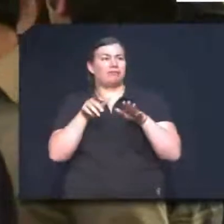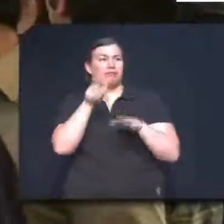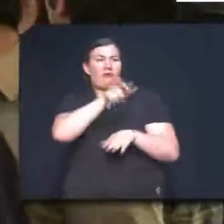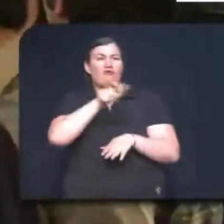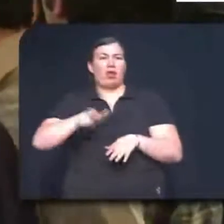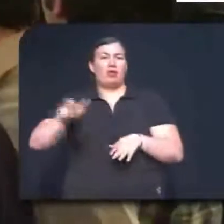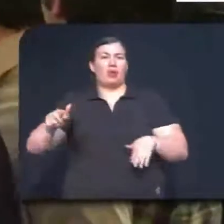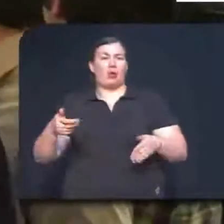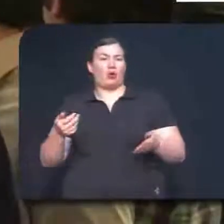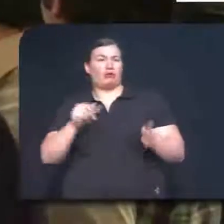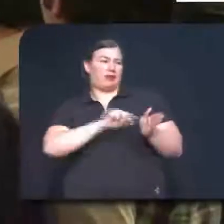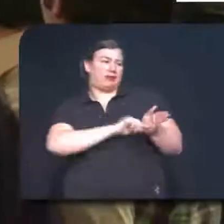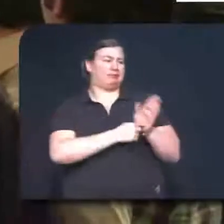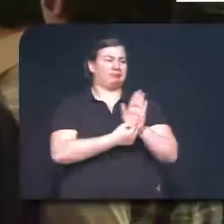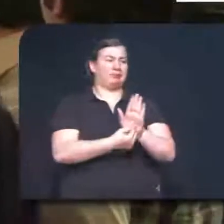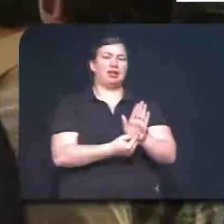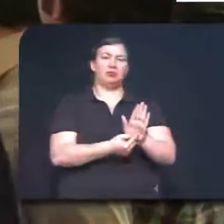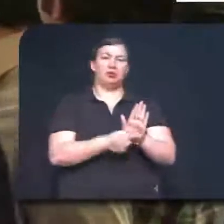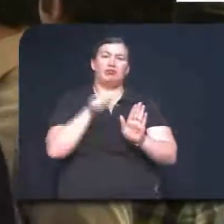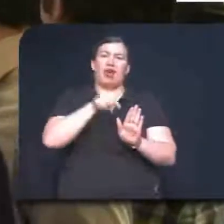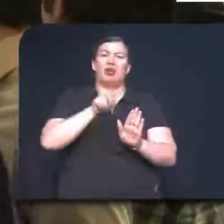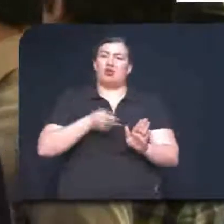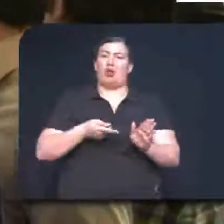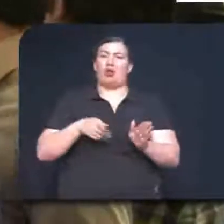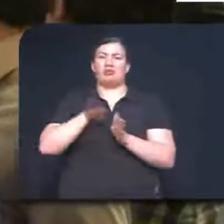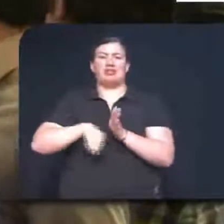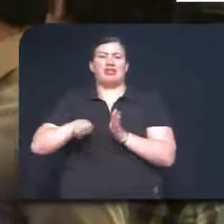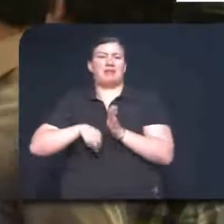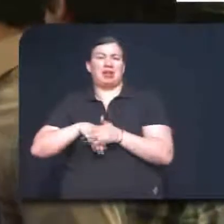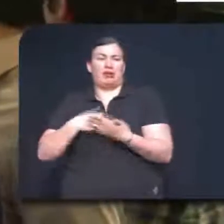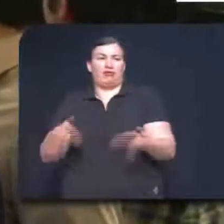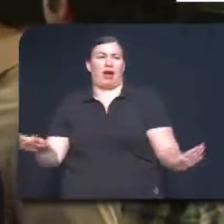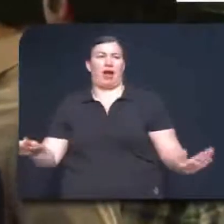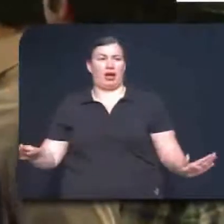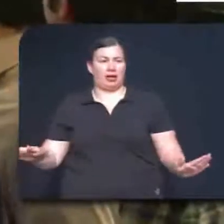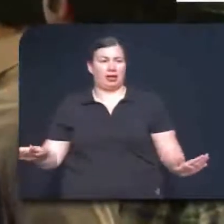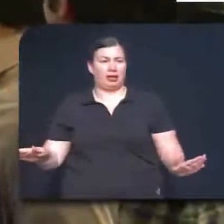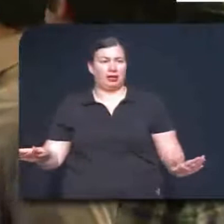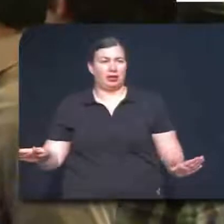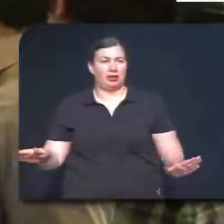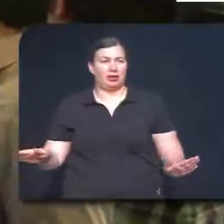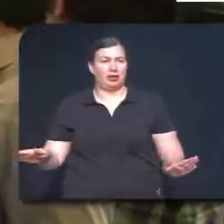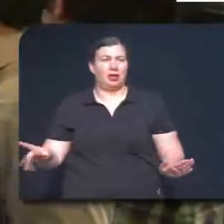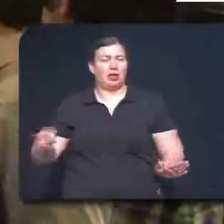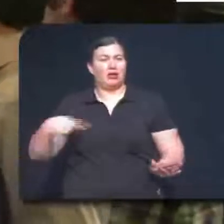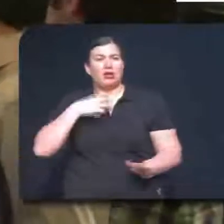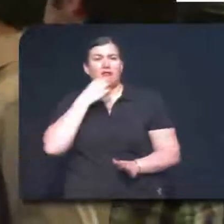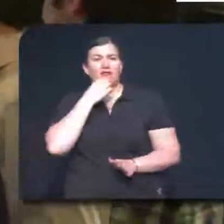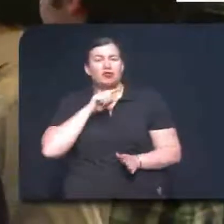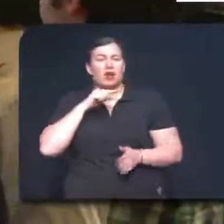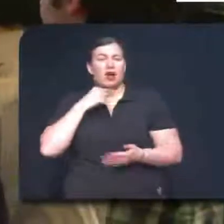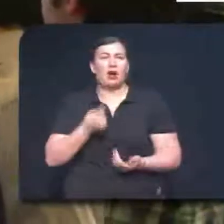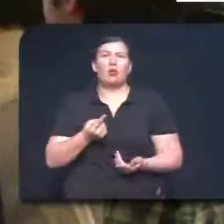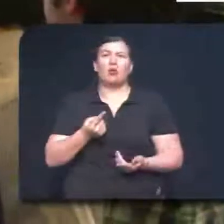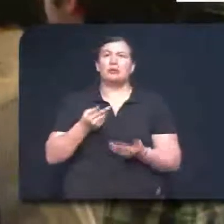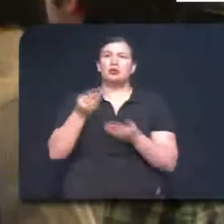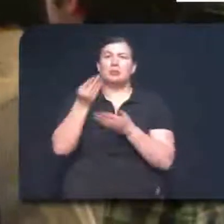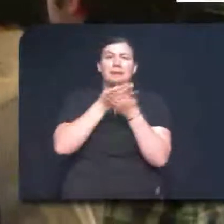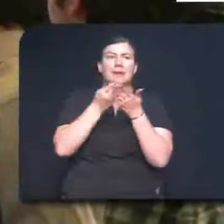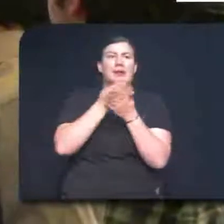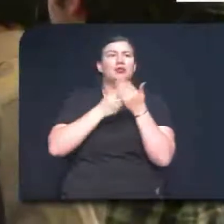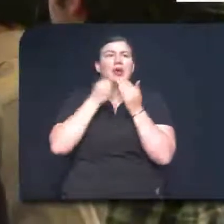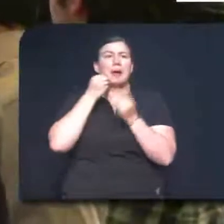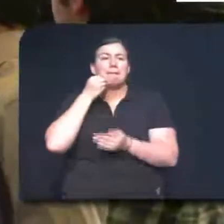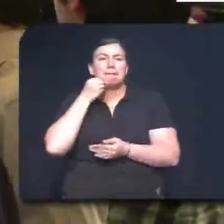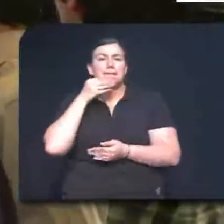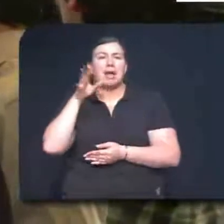besteht wir haben einen Kapitel zu Bildung mit dabei was wo unter anderem drin steht das mitsprachigkeit